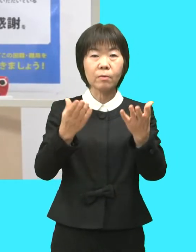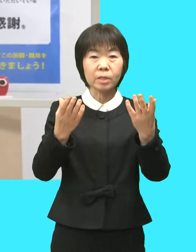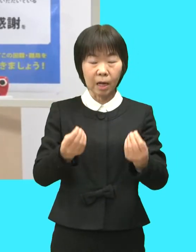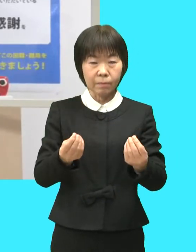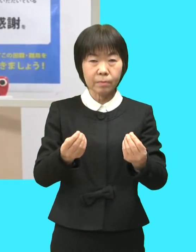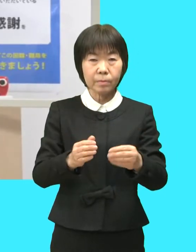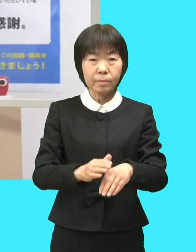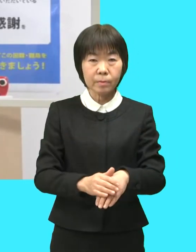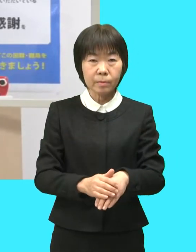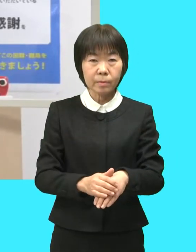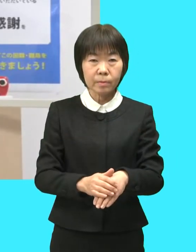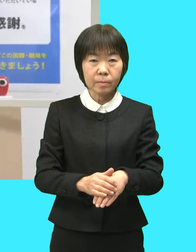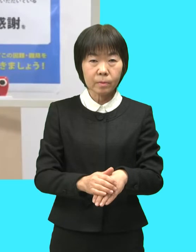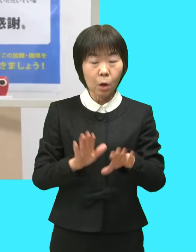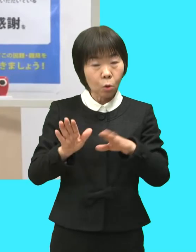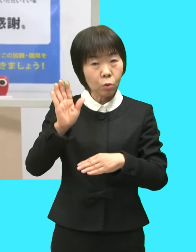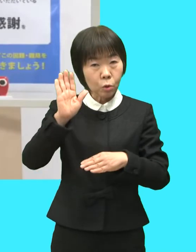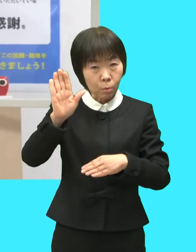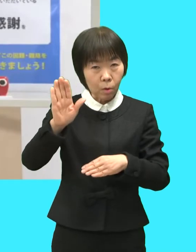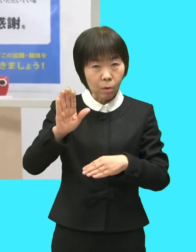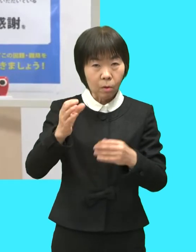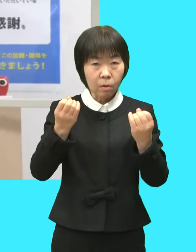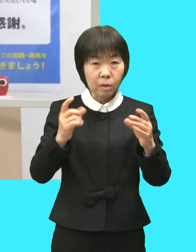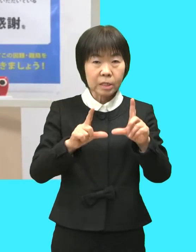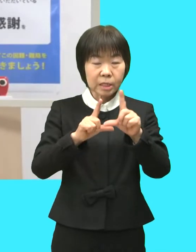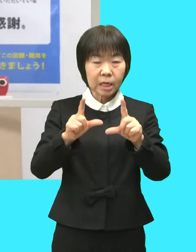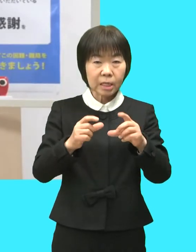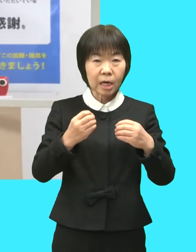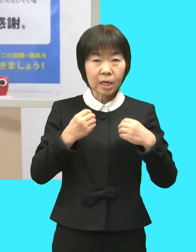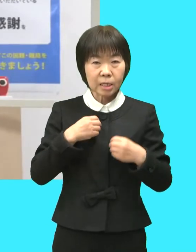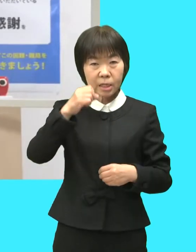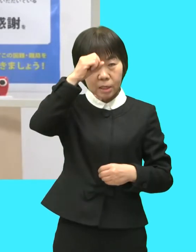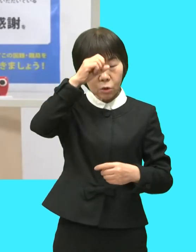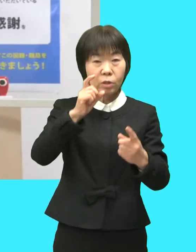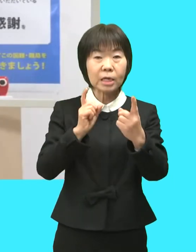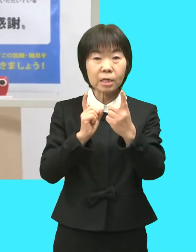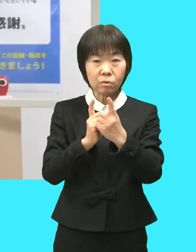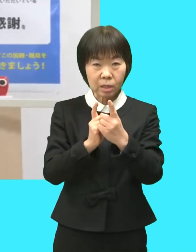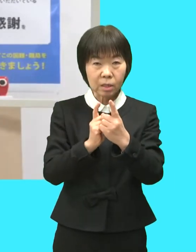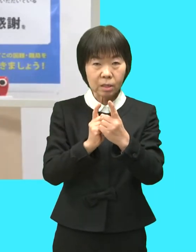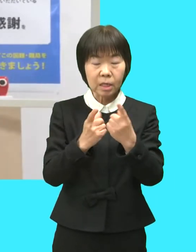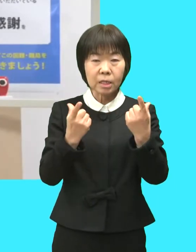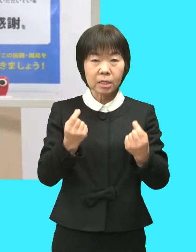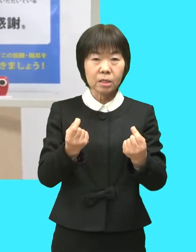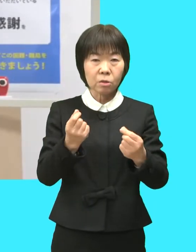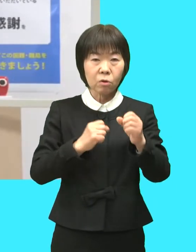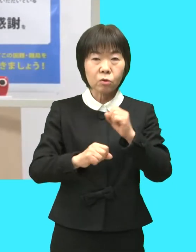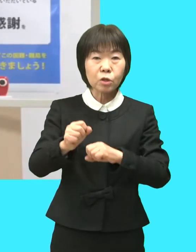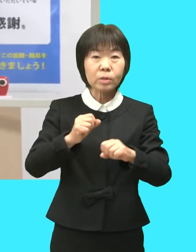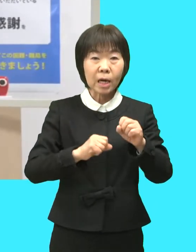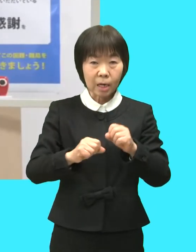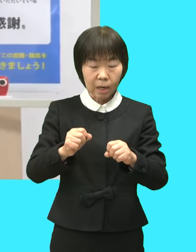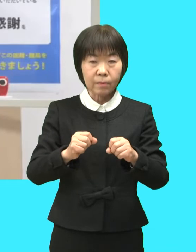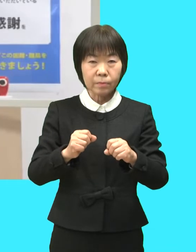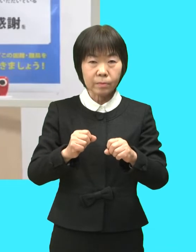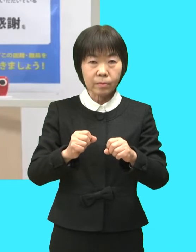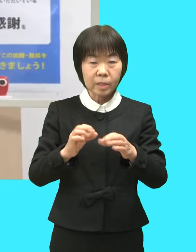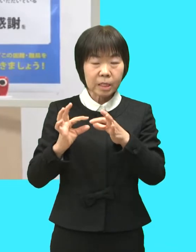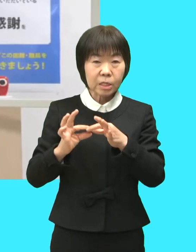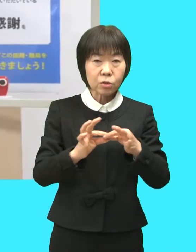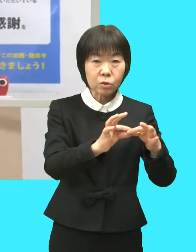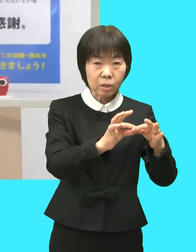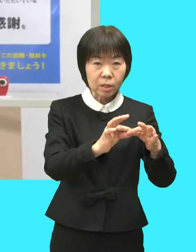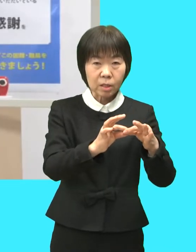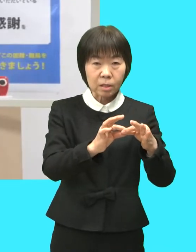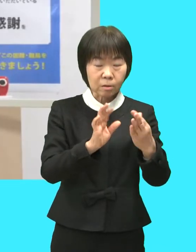ました。今後とも新型感染症対策にしっかりと取り組みながら引き続